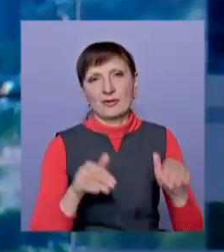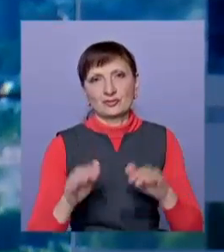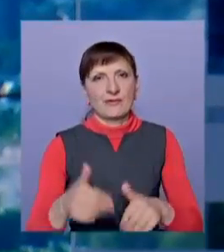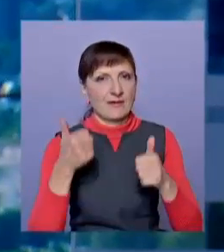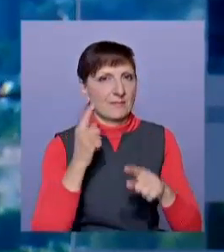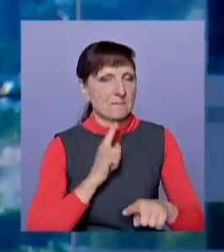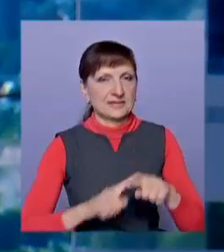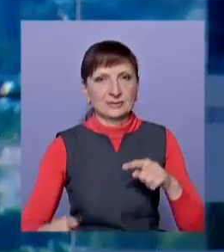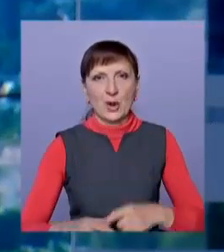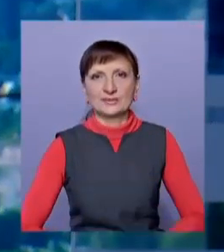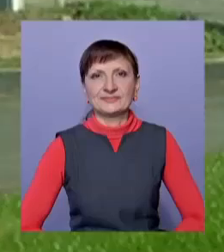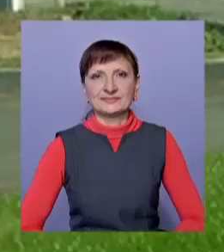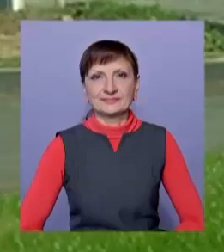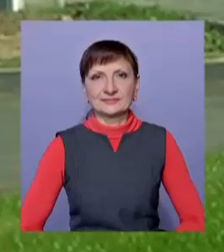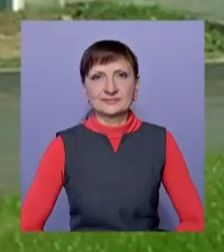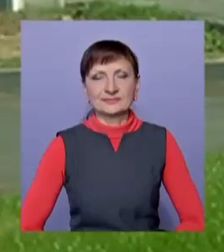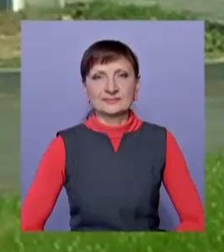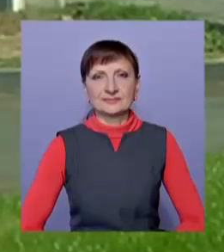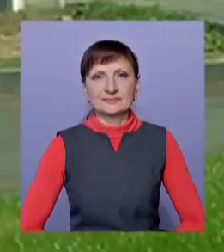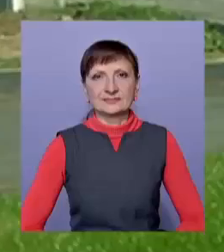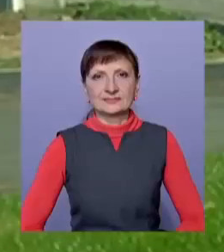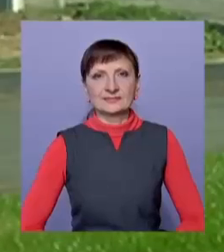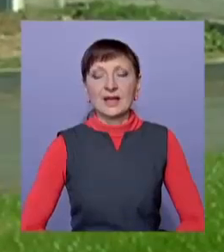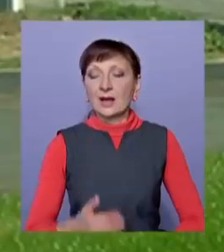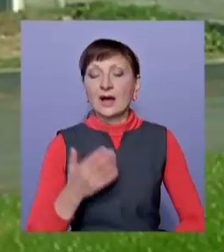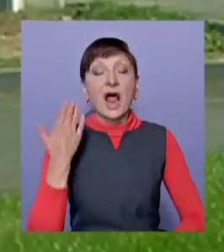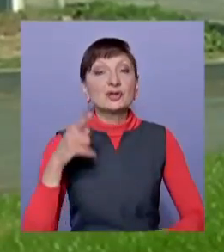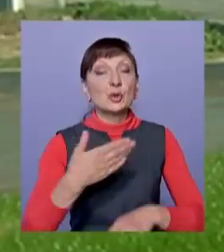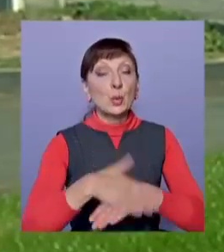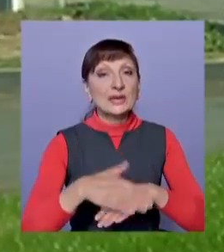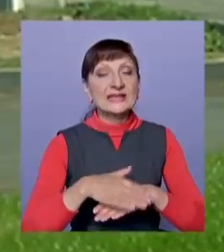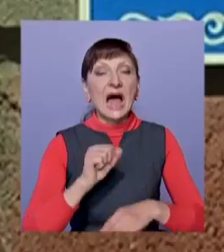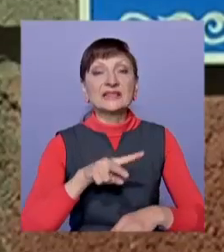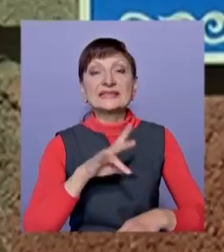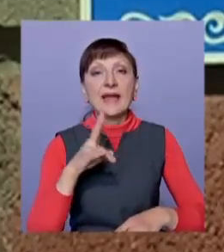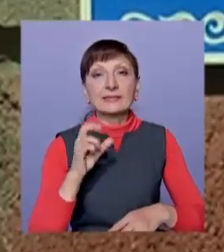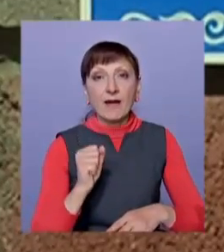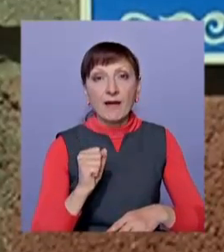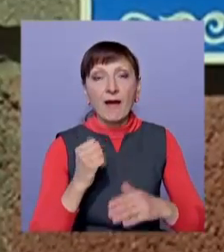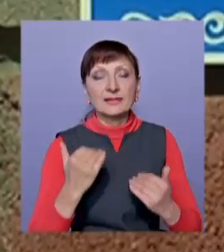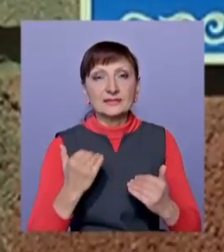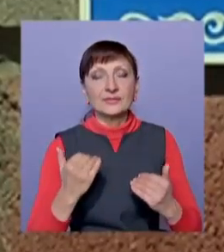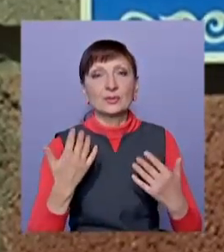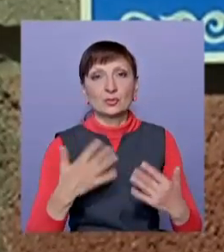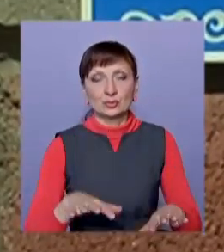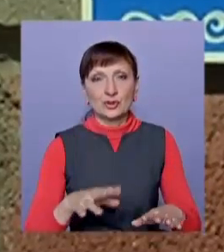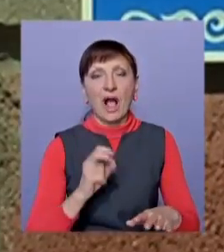буквально каждый день. Раньше улица была Алтынсарина. А теперь Турсунбек